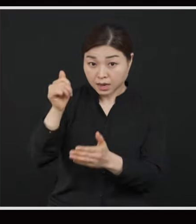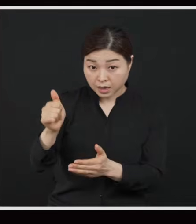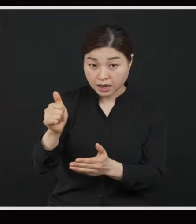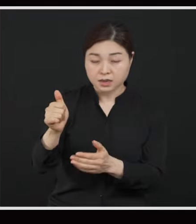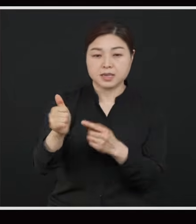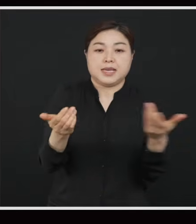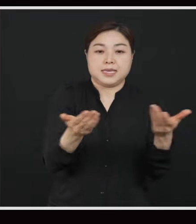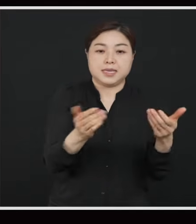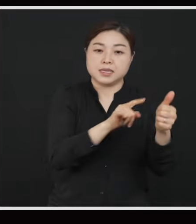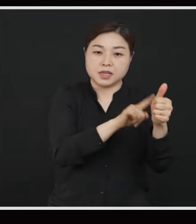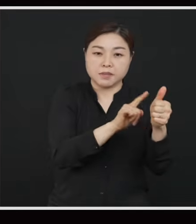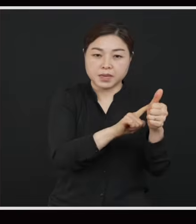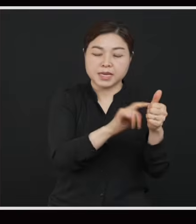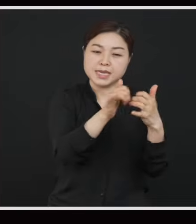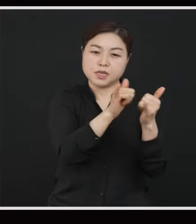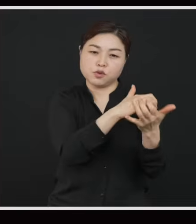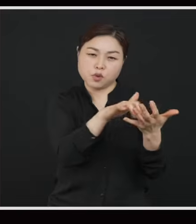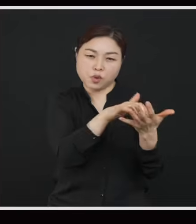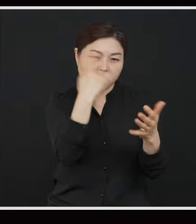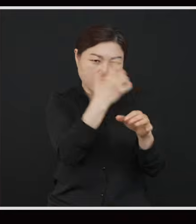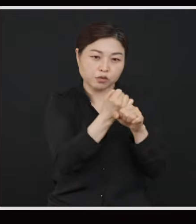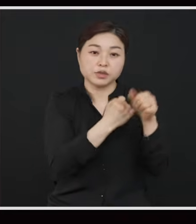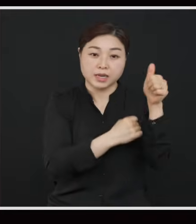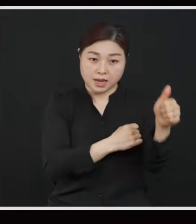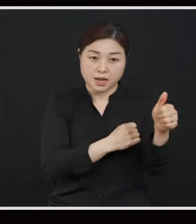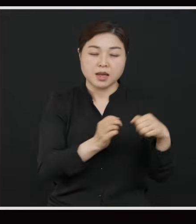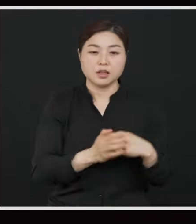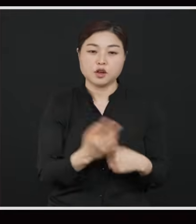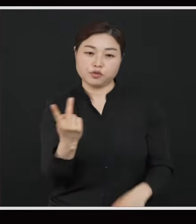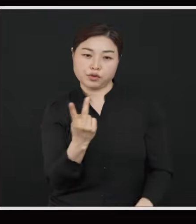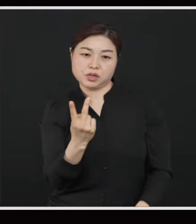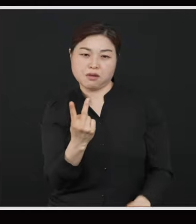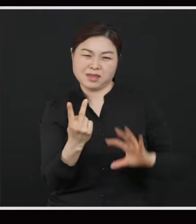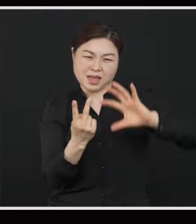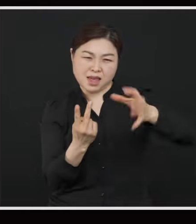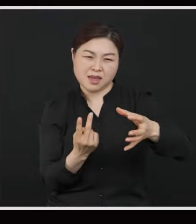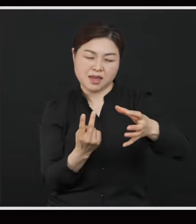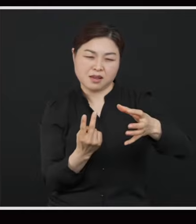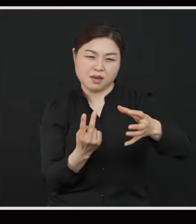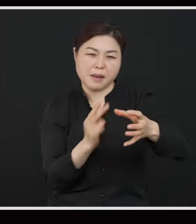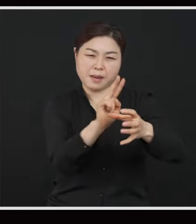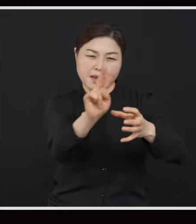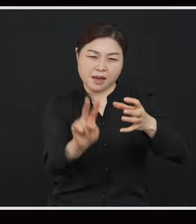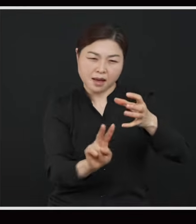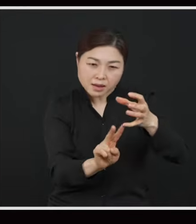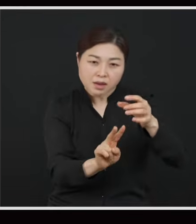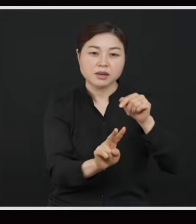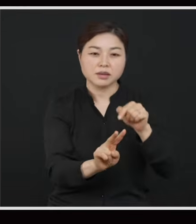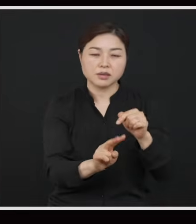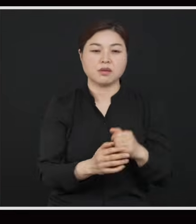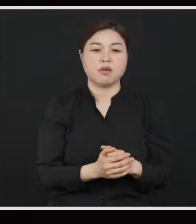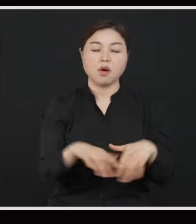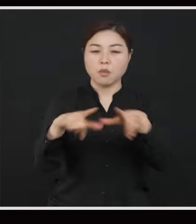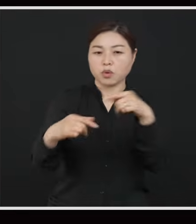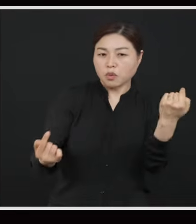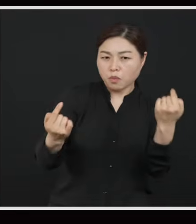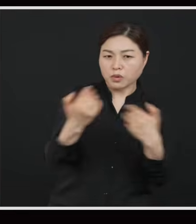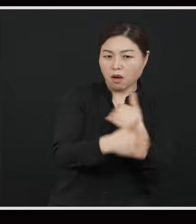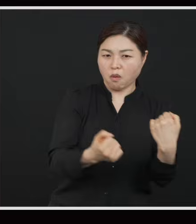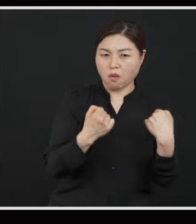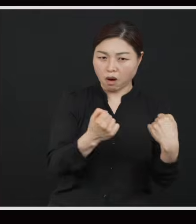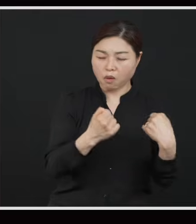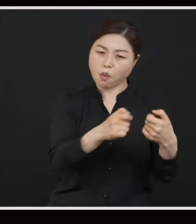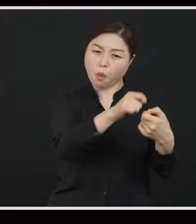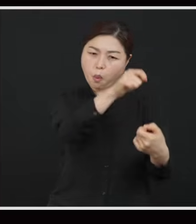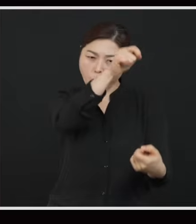사람은 인구 통계학자입니다. 그래서 둘이서 같이 세계 전역을 다니면서 보통보다 훨씬 더 사람들이 건강하고